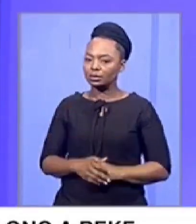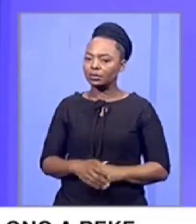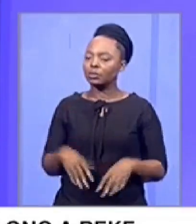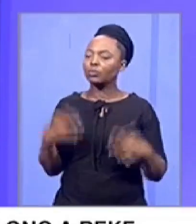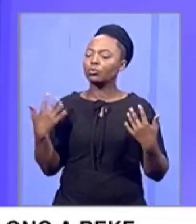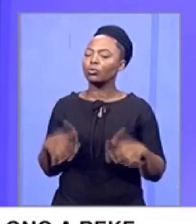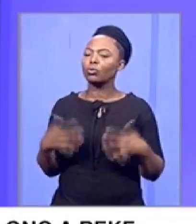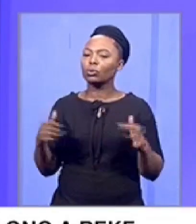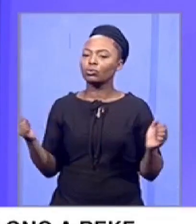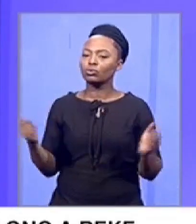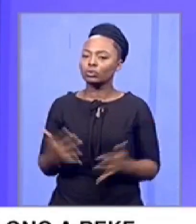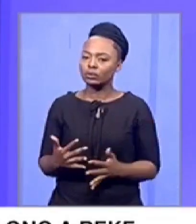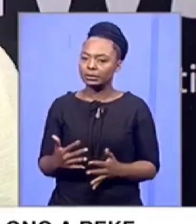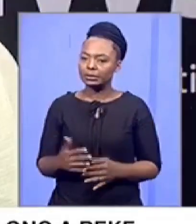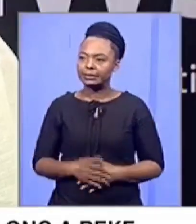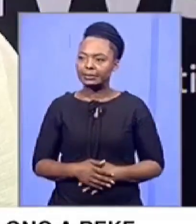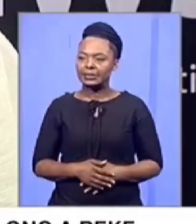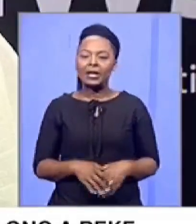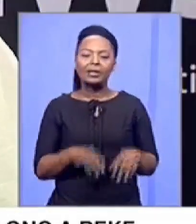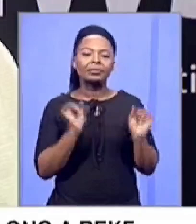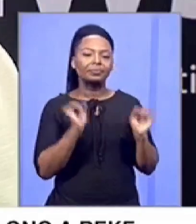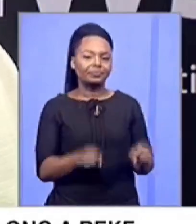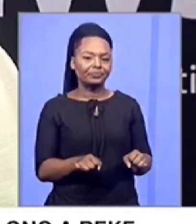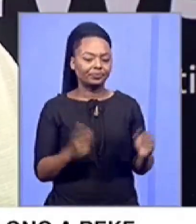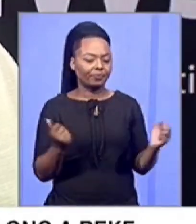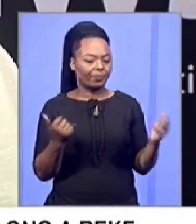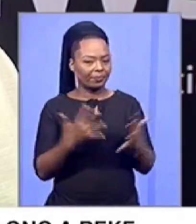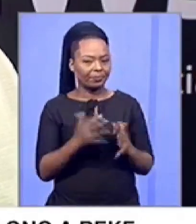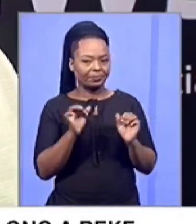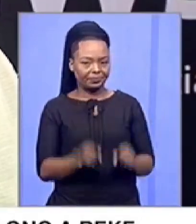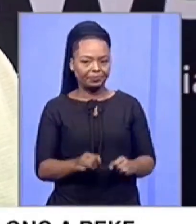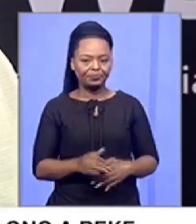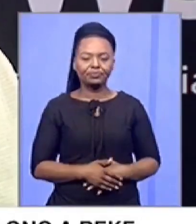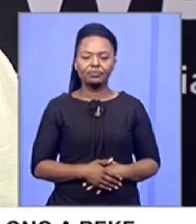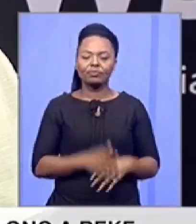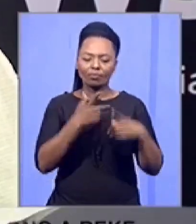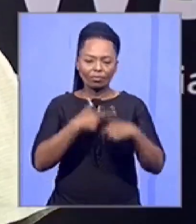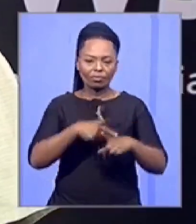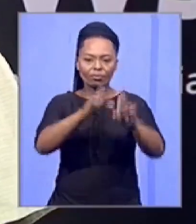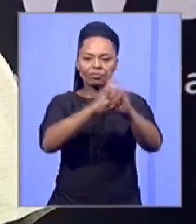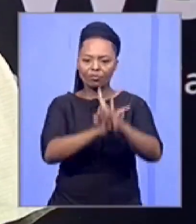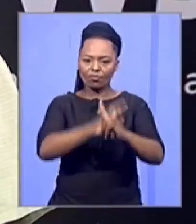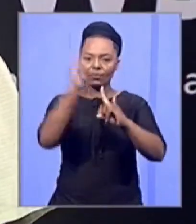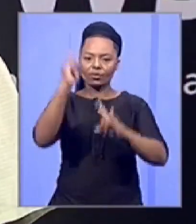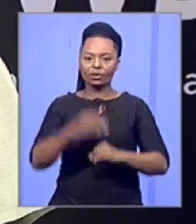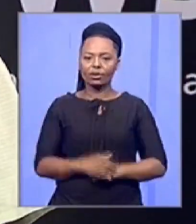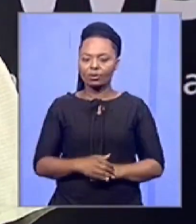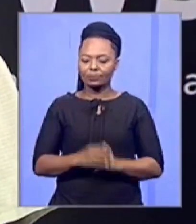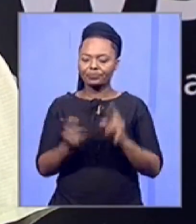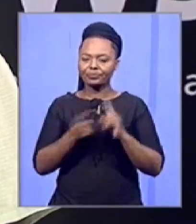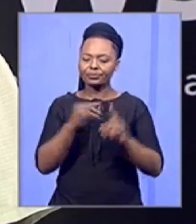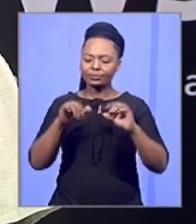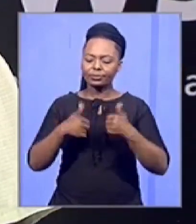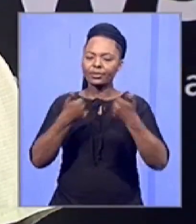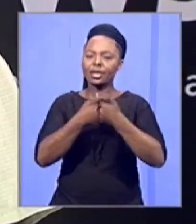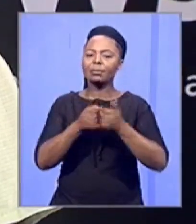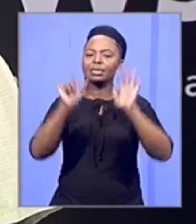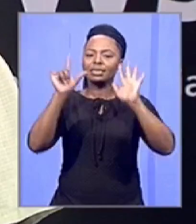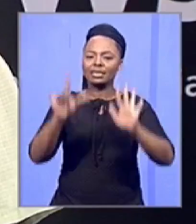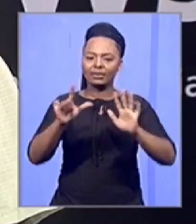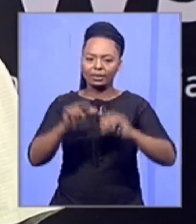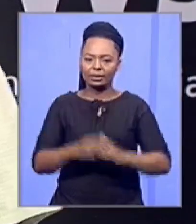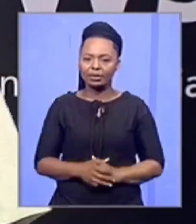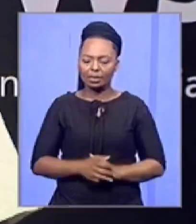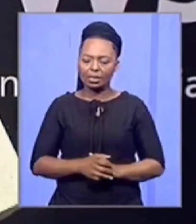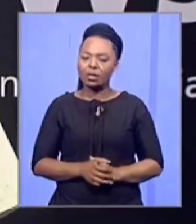mohlolo. Entse mohlolo hobane ba hlotse league o setse dipapadi tse supileng mme tshebetso ya